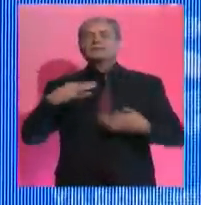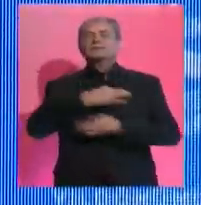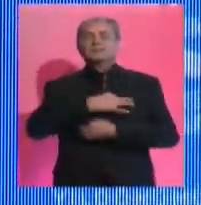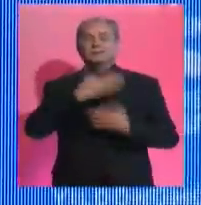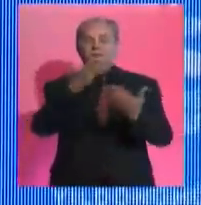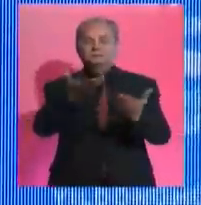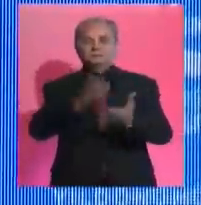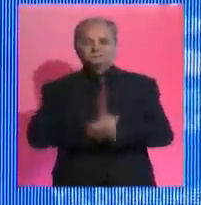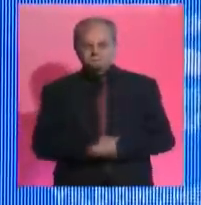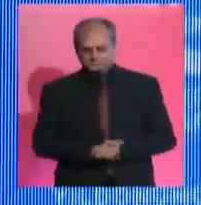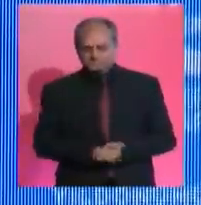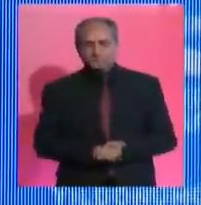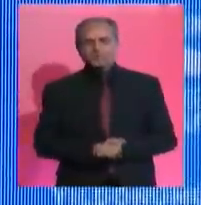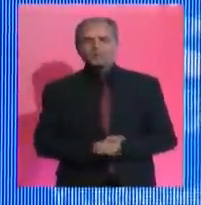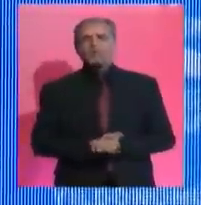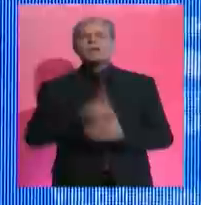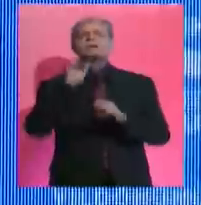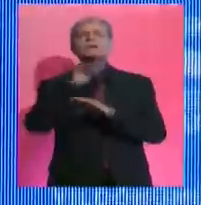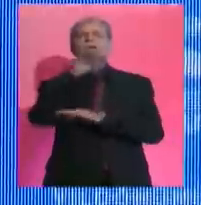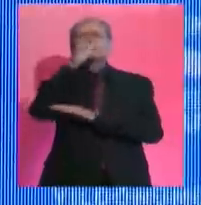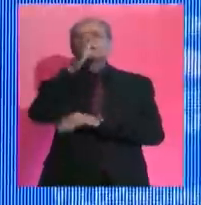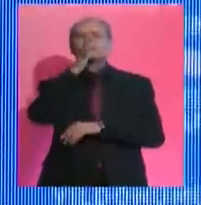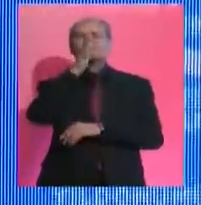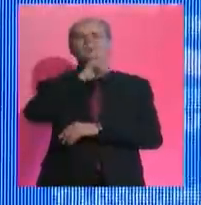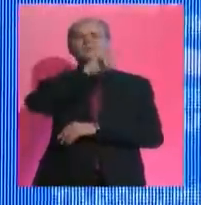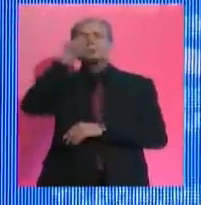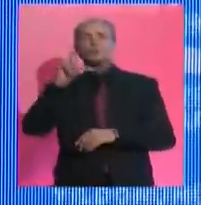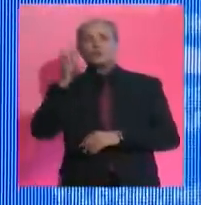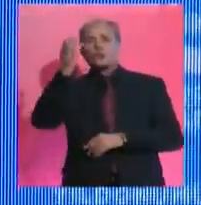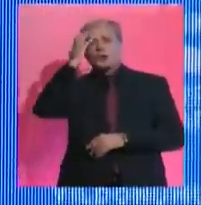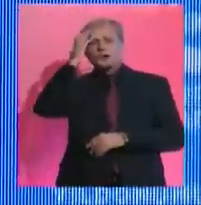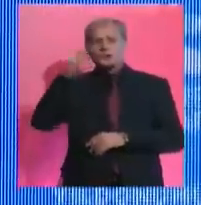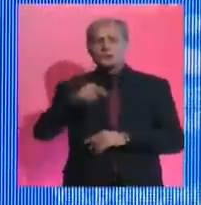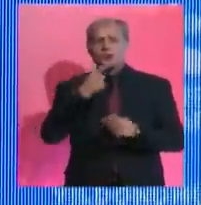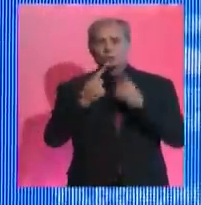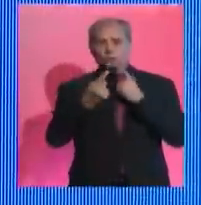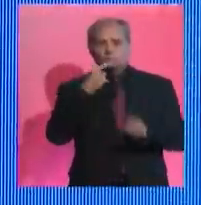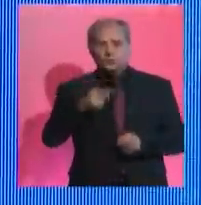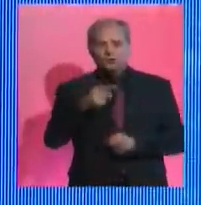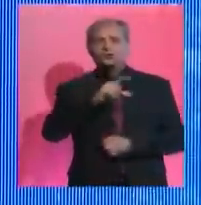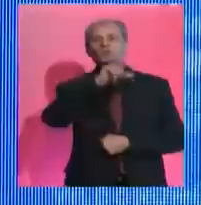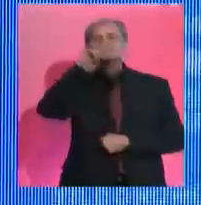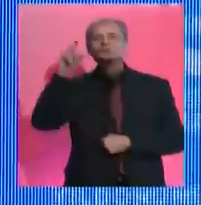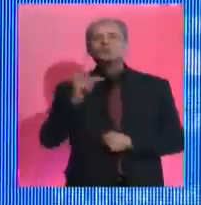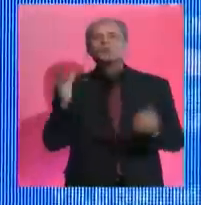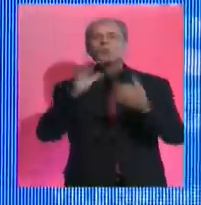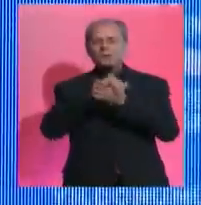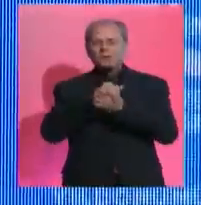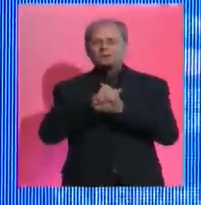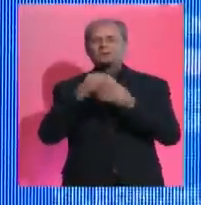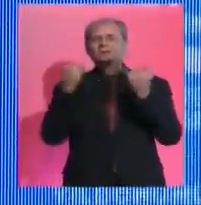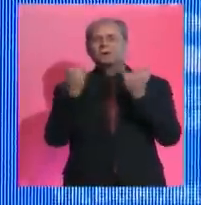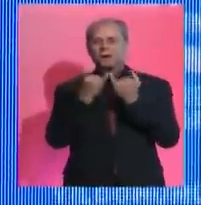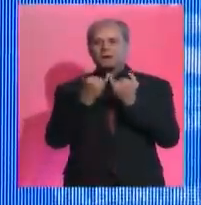saygılarımı sunuyorum yaşanabilir bir Türkiye başlığıyla düzenlenen bu buluşmanın Ülkemizin barışına ve